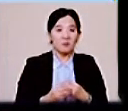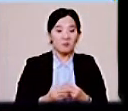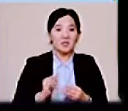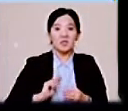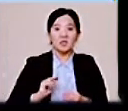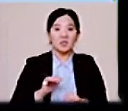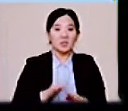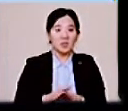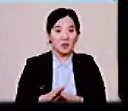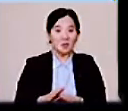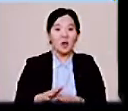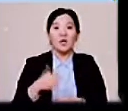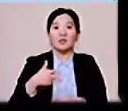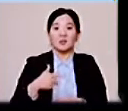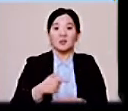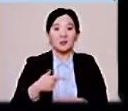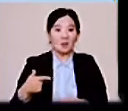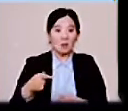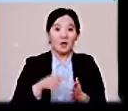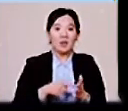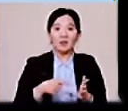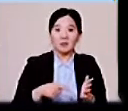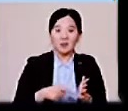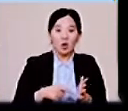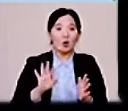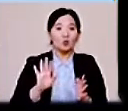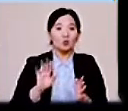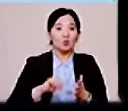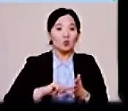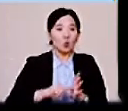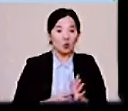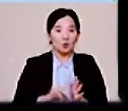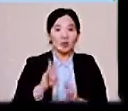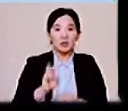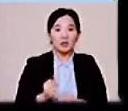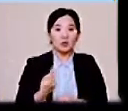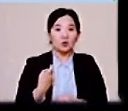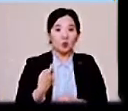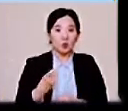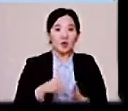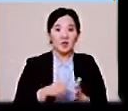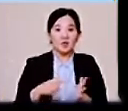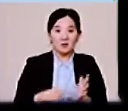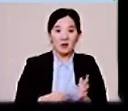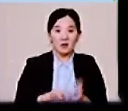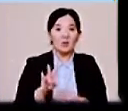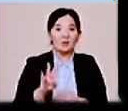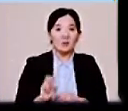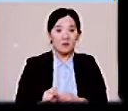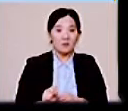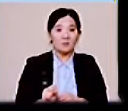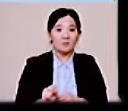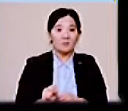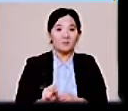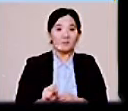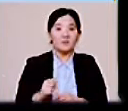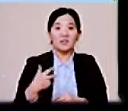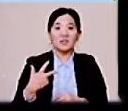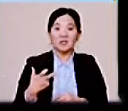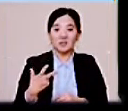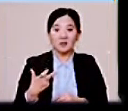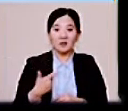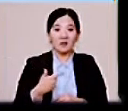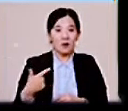сделаем? 30 граммов умножим на 100 и разделим на